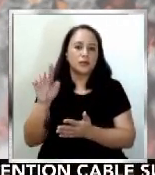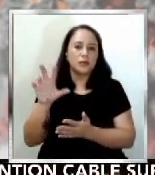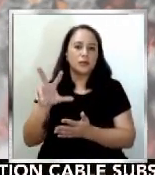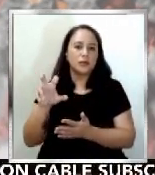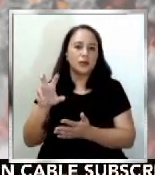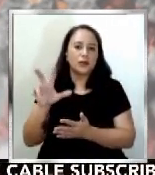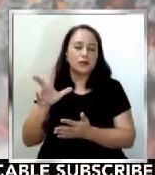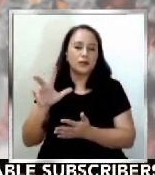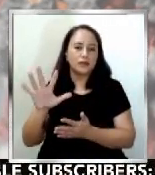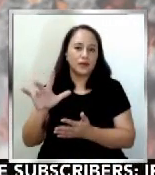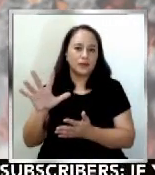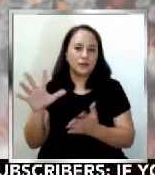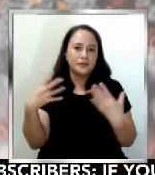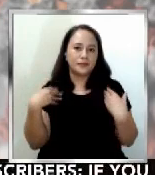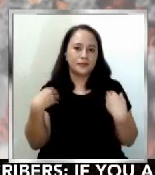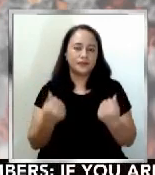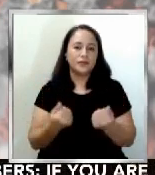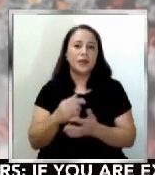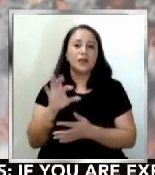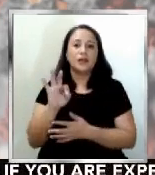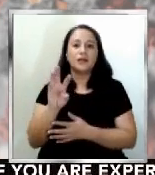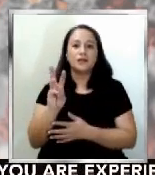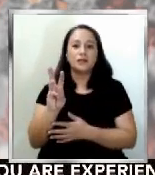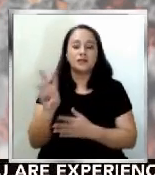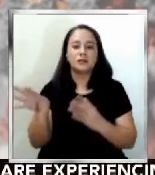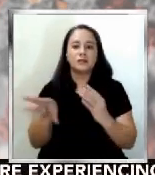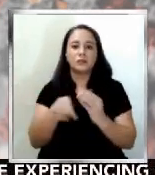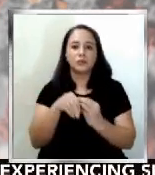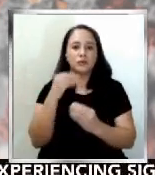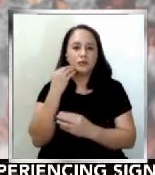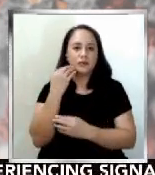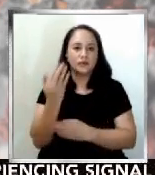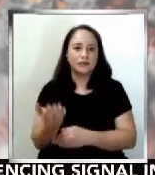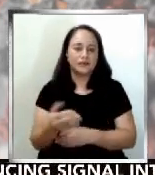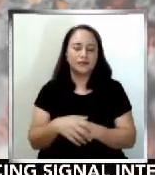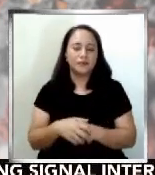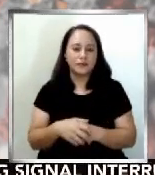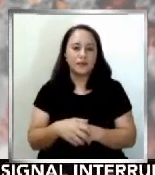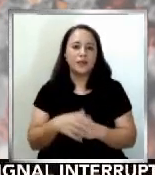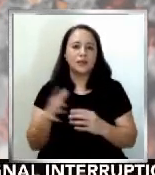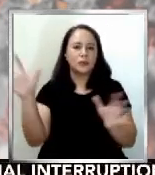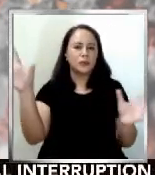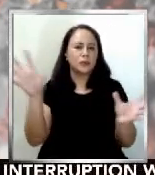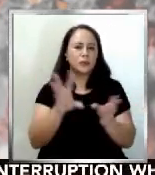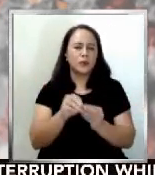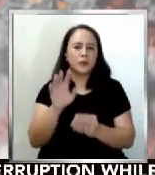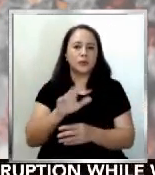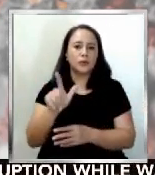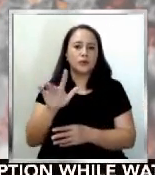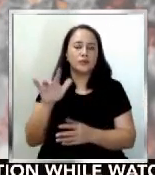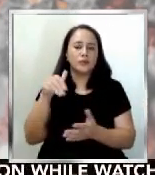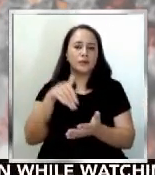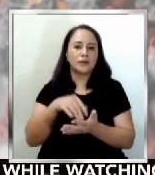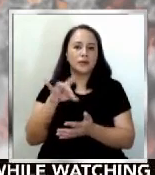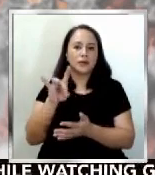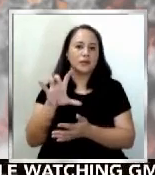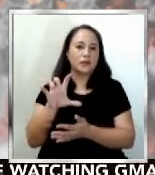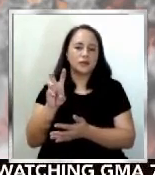1,391,335. 96 naman ang nadagdag sa mga nasawi. Na ngayon may kabuang bilang na